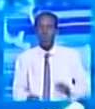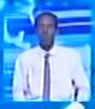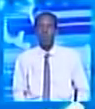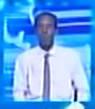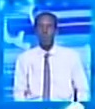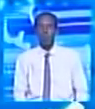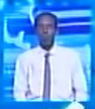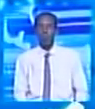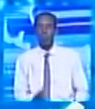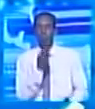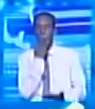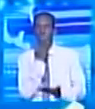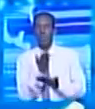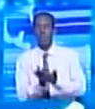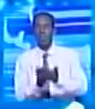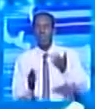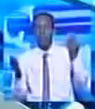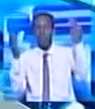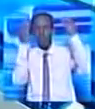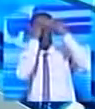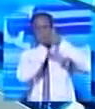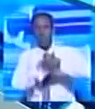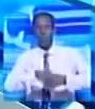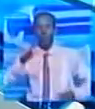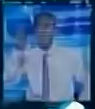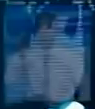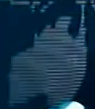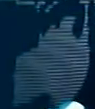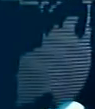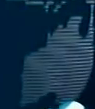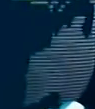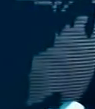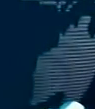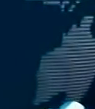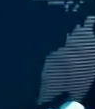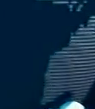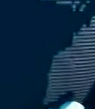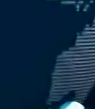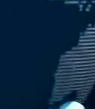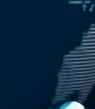Fin de cette édition, merci à vous de l'avoir suivi. We'll be right back.